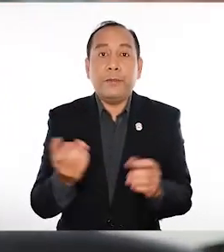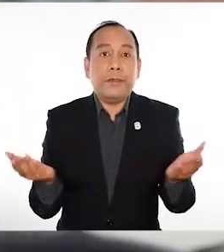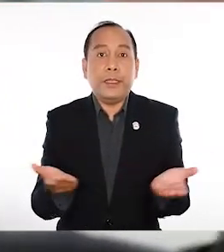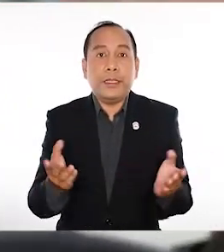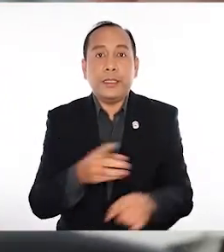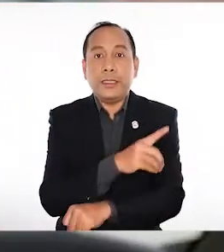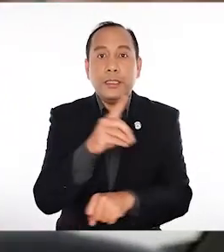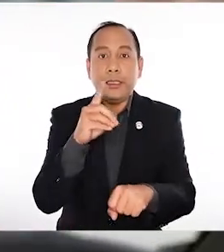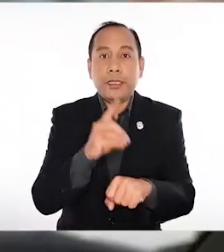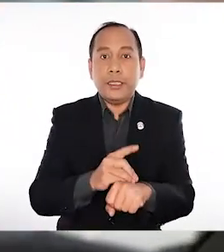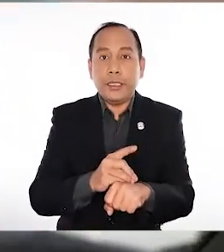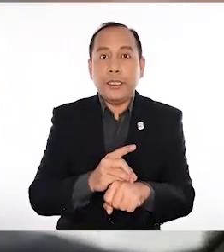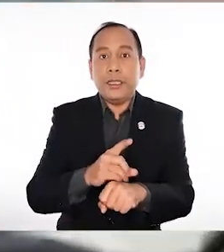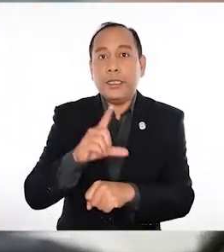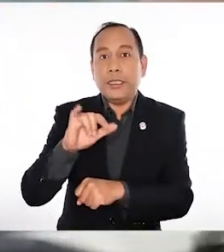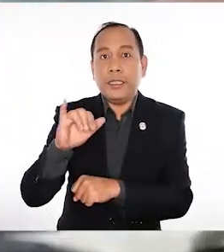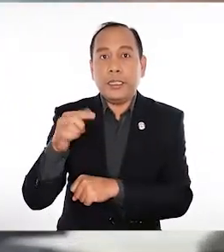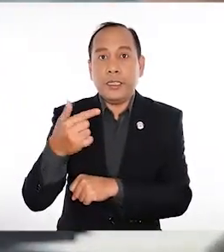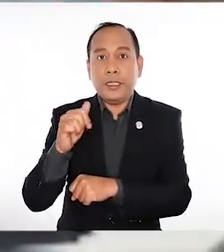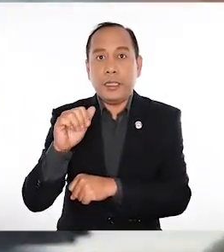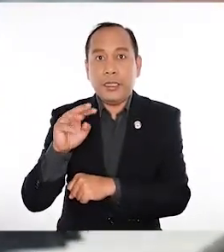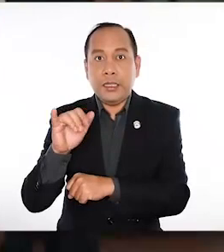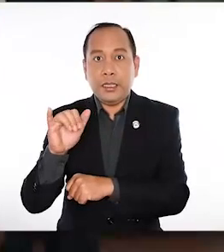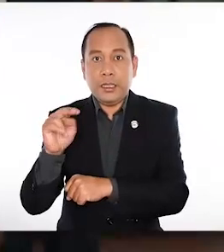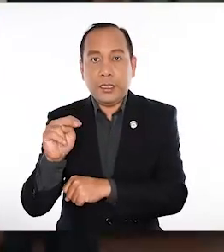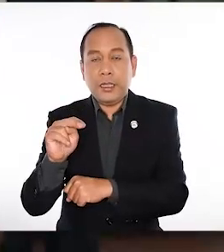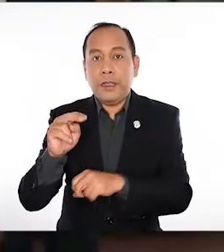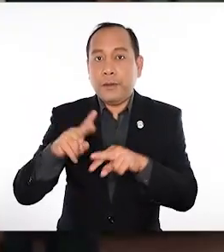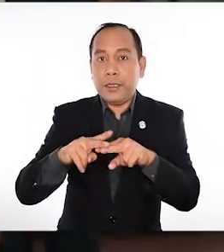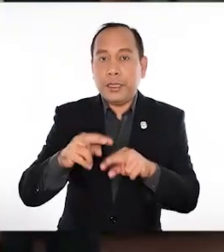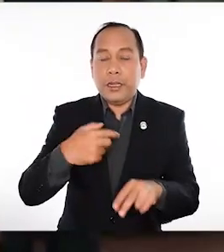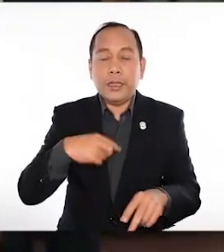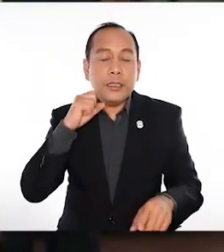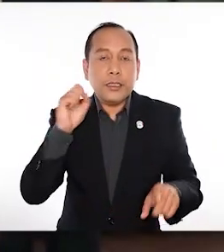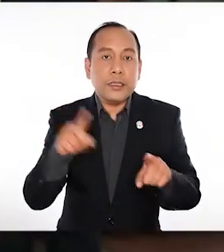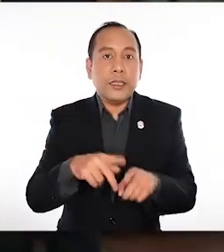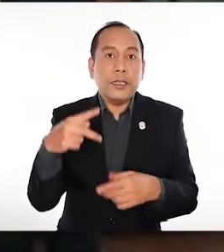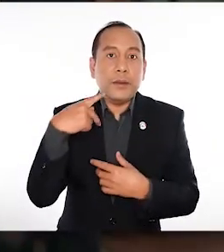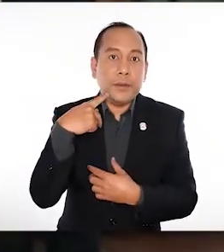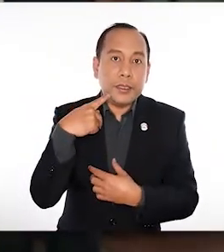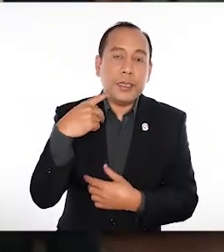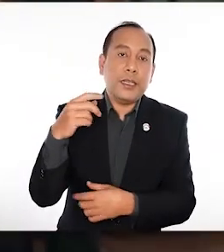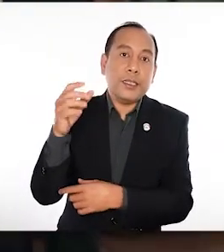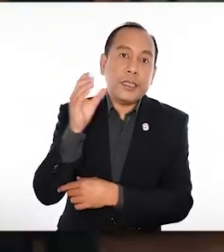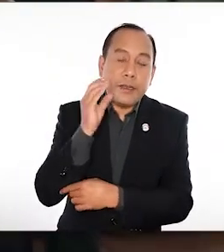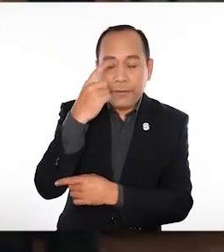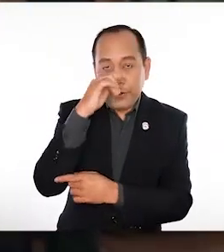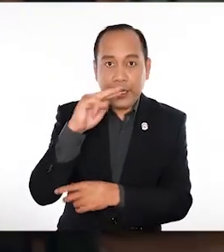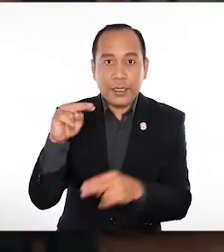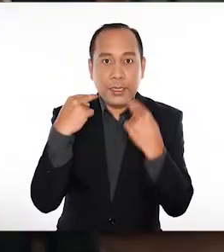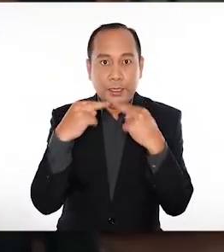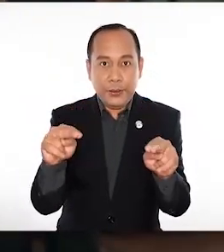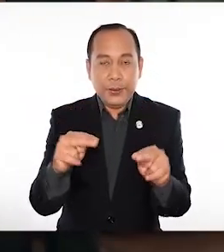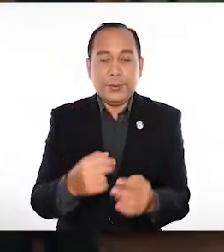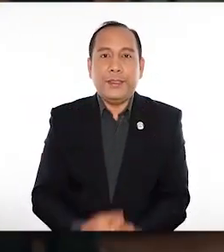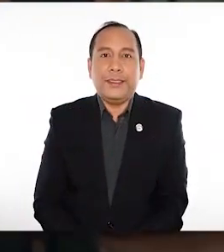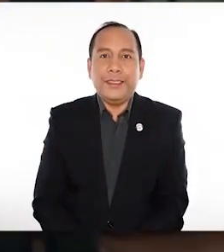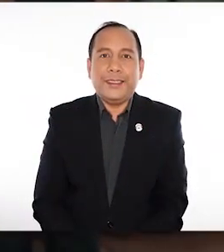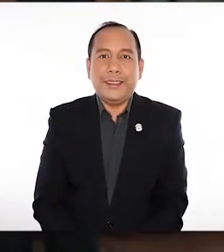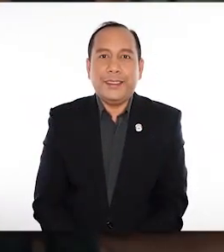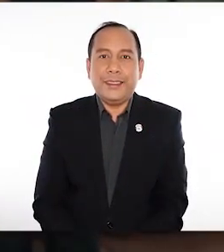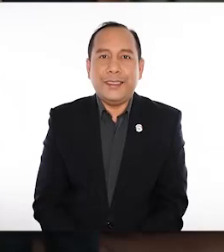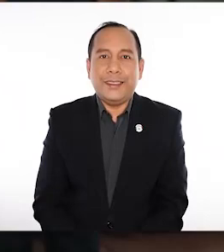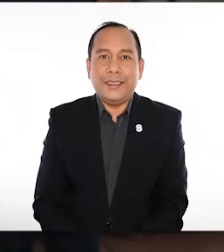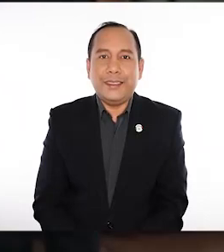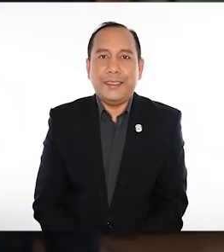rito sa distrito ng Lingayen, Pangasinan, ako po si kapatid na Princess Servas para sa Iglesia ni Cristo